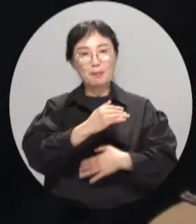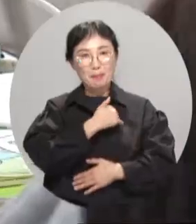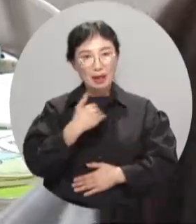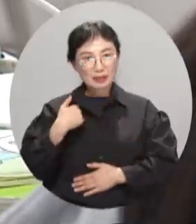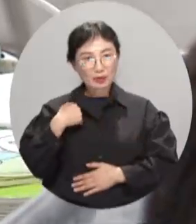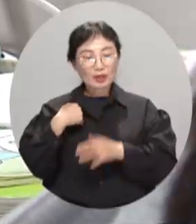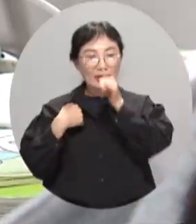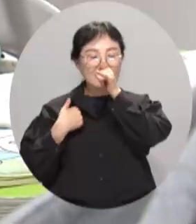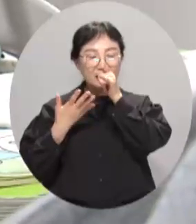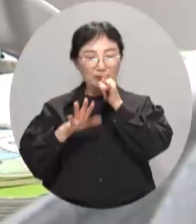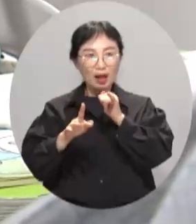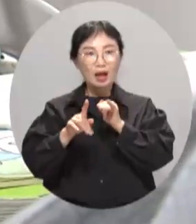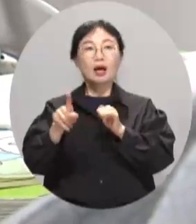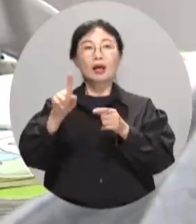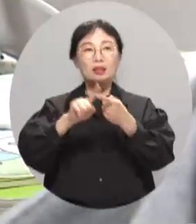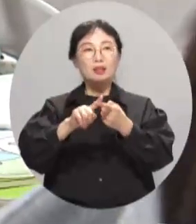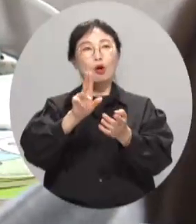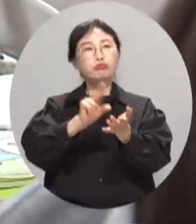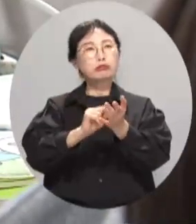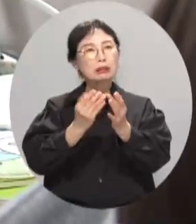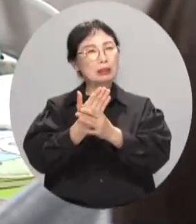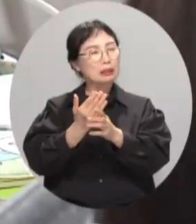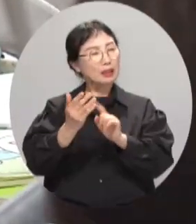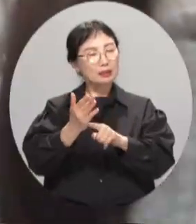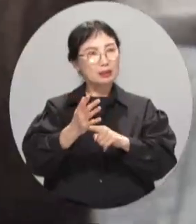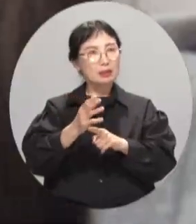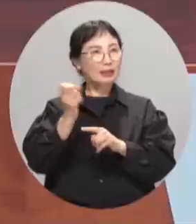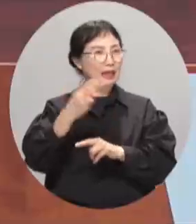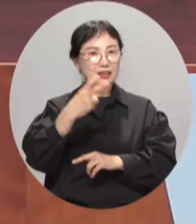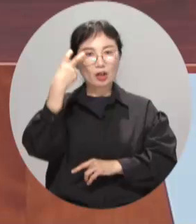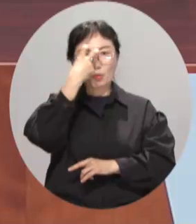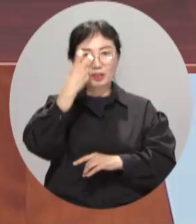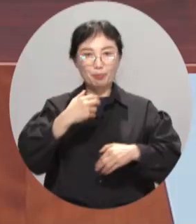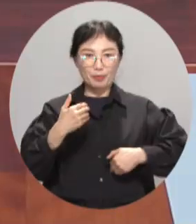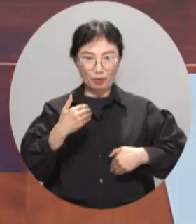대해서는 향후 검증이 더 필요하다고 밝혔습니다. 학생은